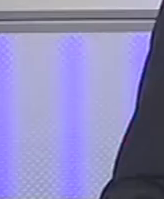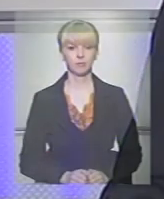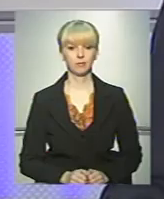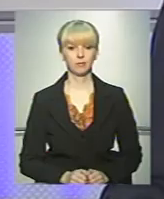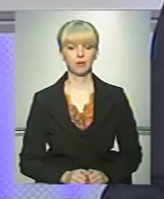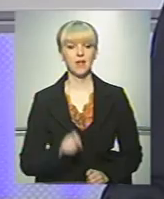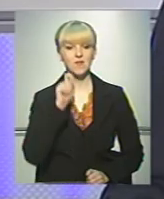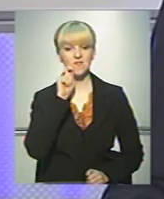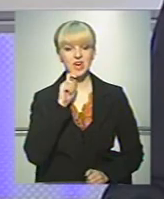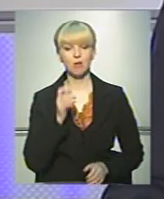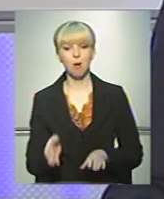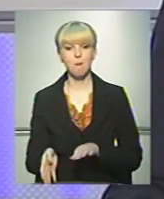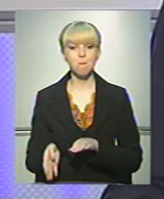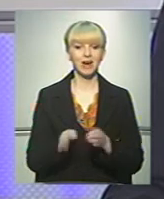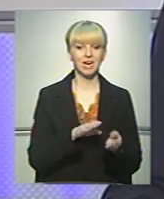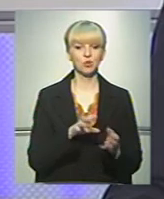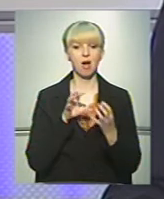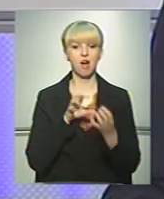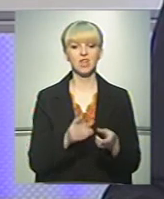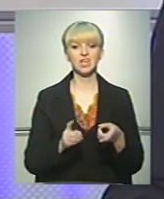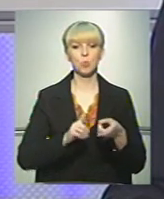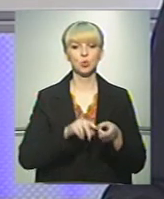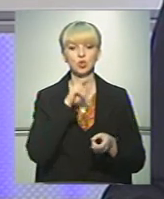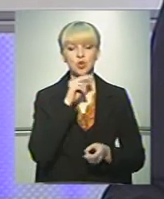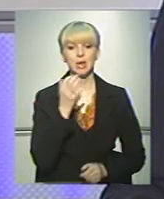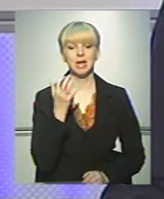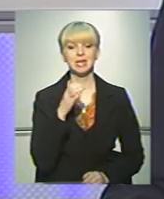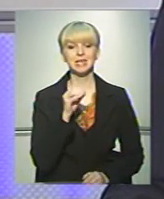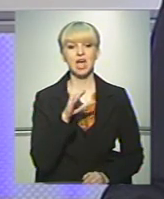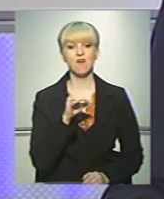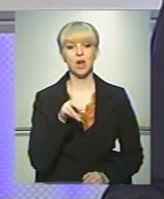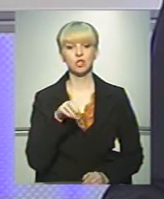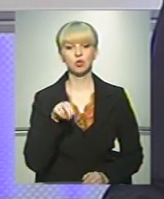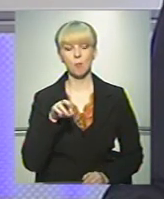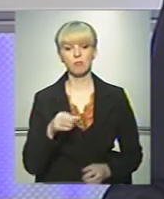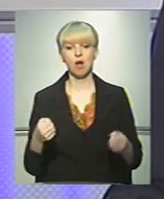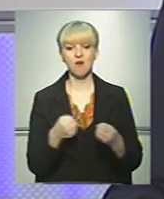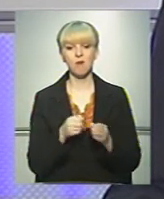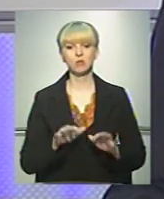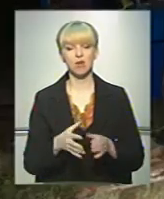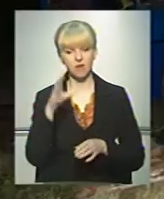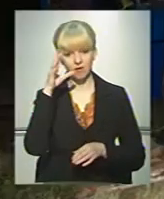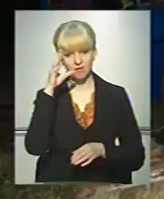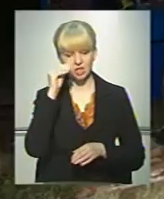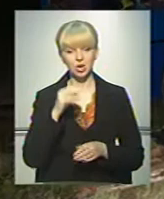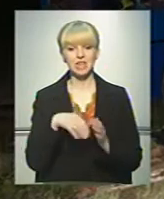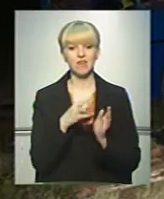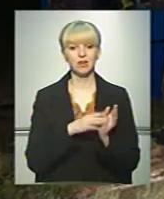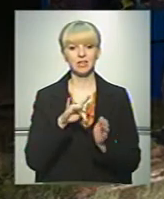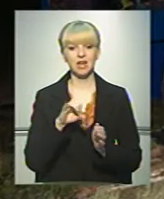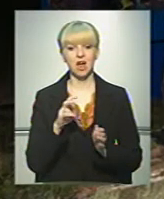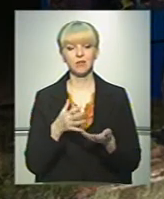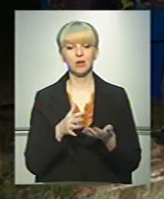На Вінниччині перекинувся рейсовий автобус з сполученням Чернівці-Севастополь. Аварія сталася ввечері 19 травня біля села